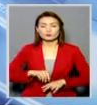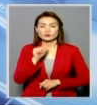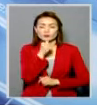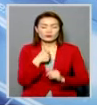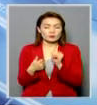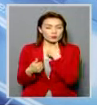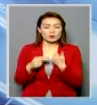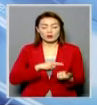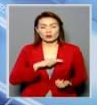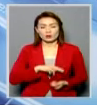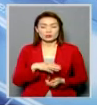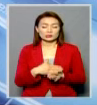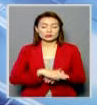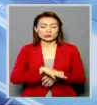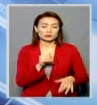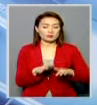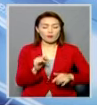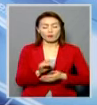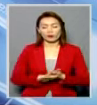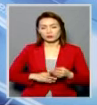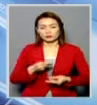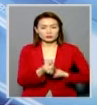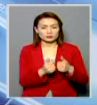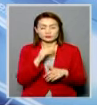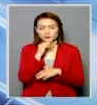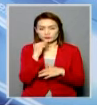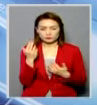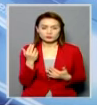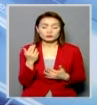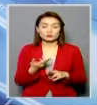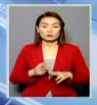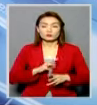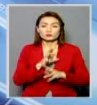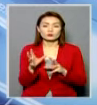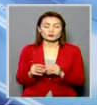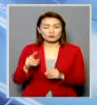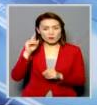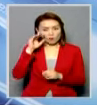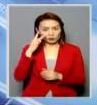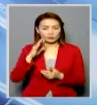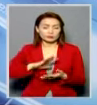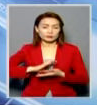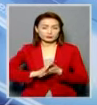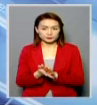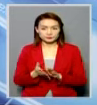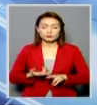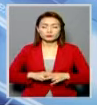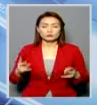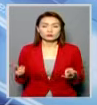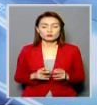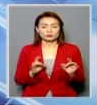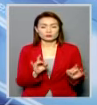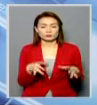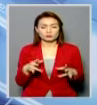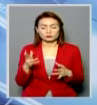глядя, берут кредит и уклоняются, когда дело доходит до возврата долга. Это все психология иждивенчества, но нужно быть подальше